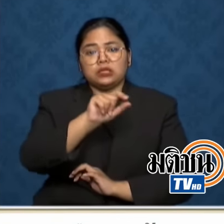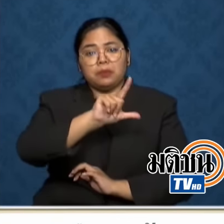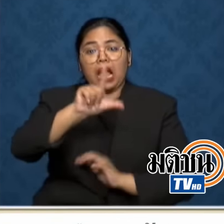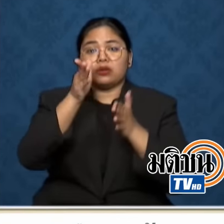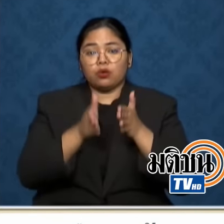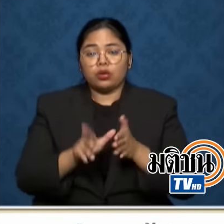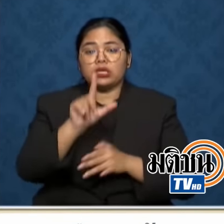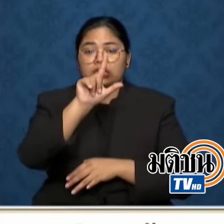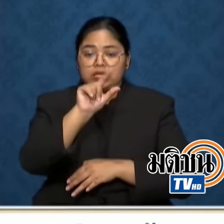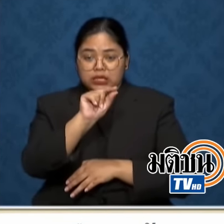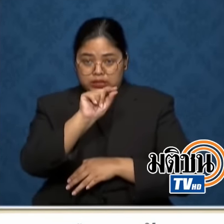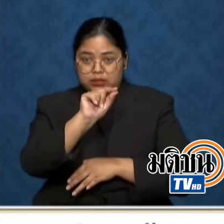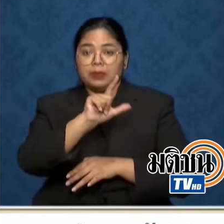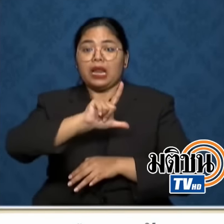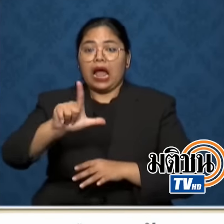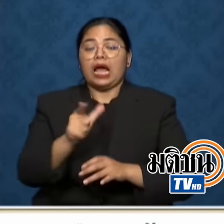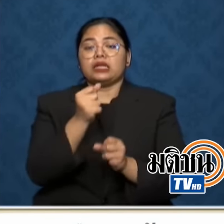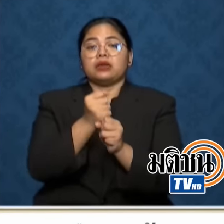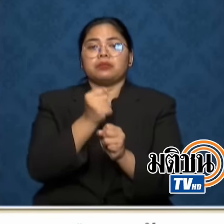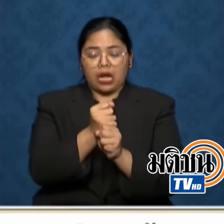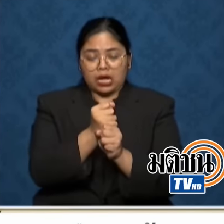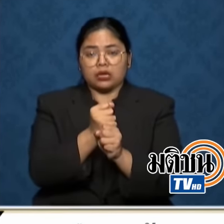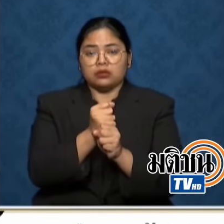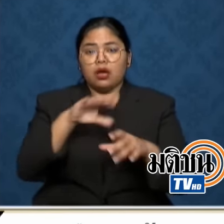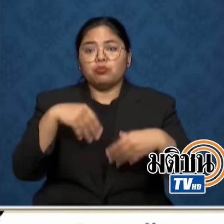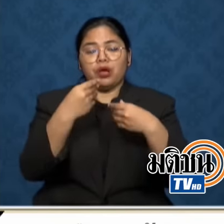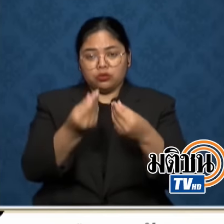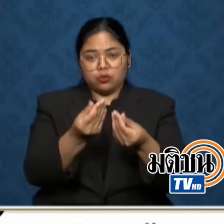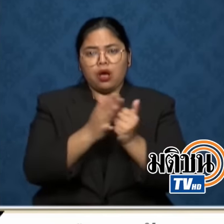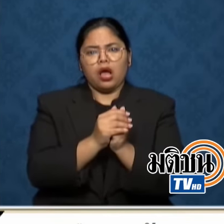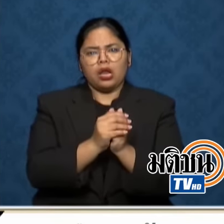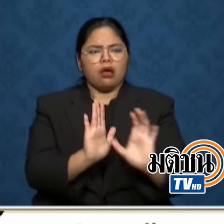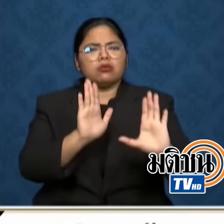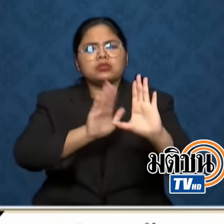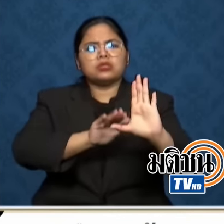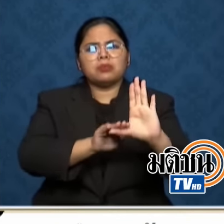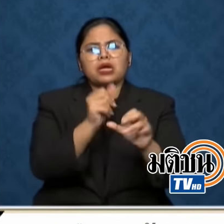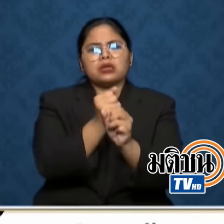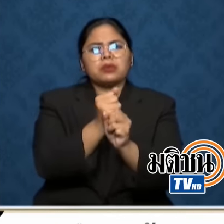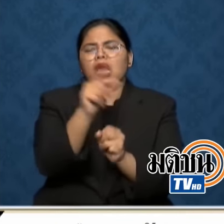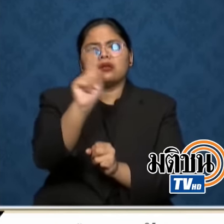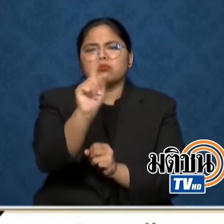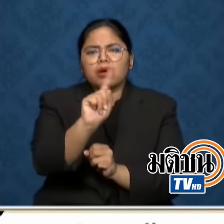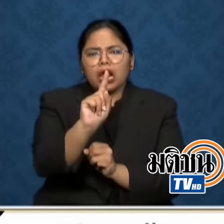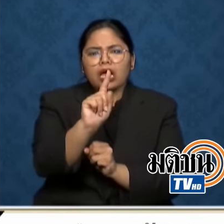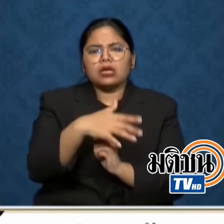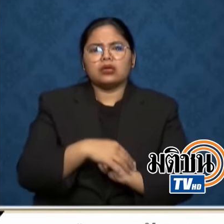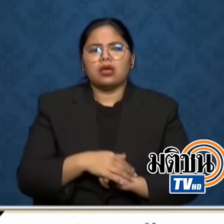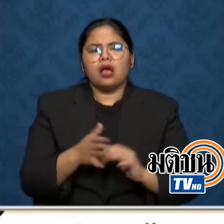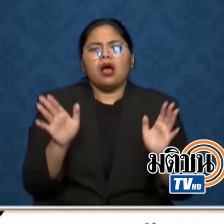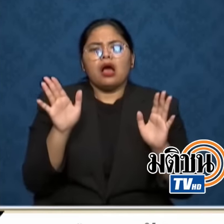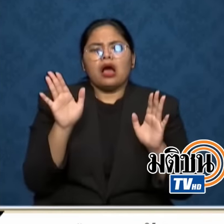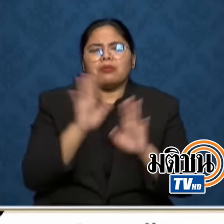เพื่อซอฟต์พาวเวอร์แล้วเมื่อไหร่ครับท่านประธานเราจะได้ลงทะเบียนหรือเราต้องรอไตรมาส4เหมือนดิจิตอลวอลเล็ต